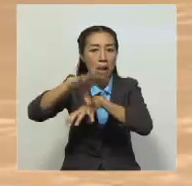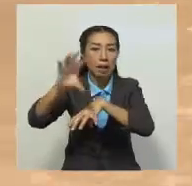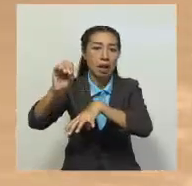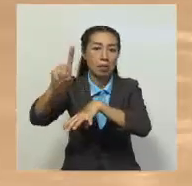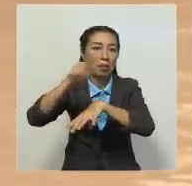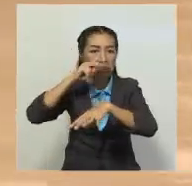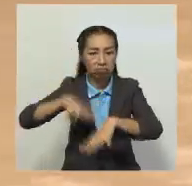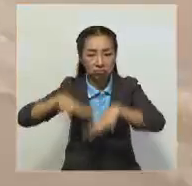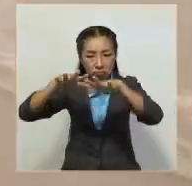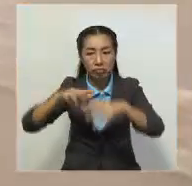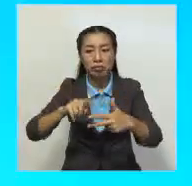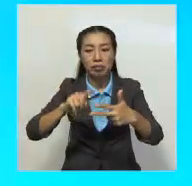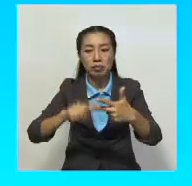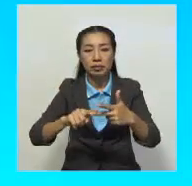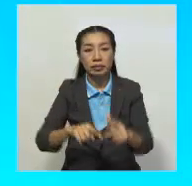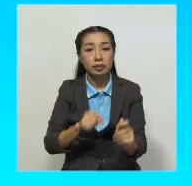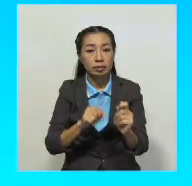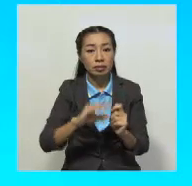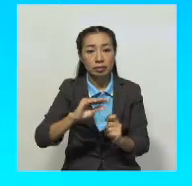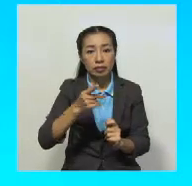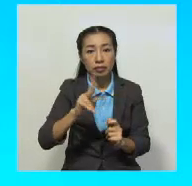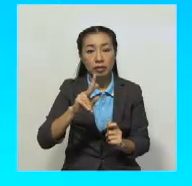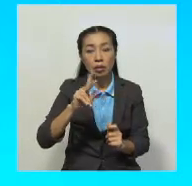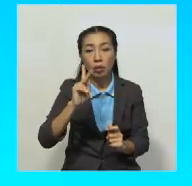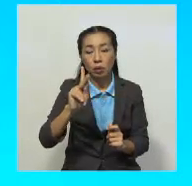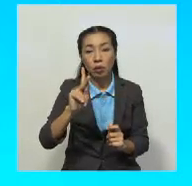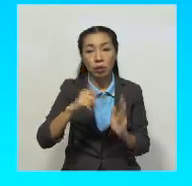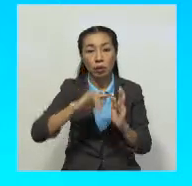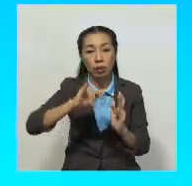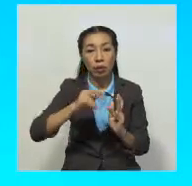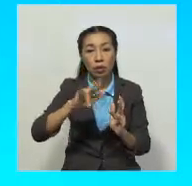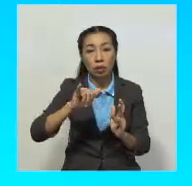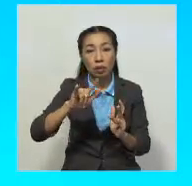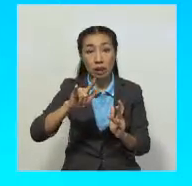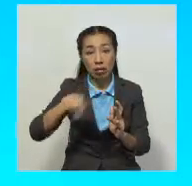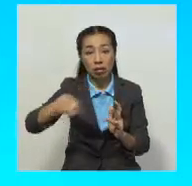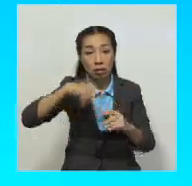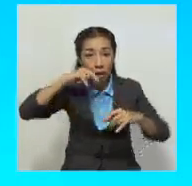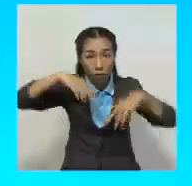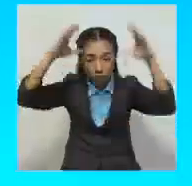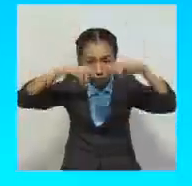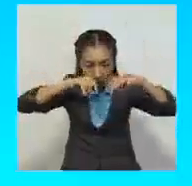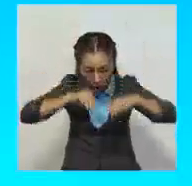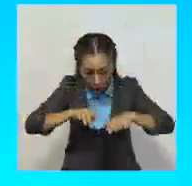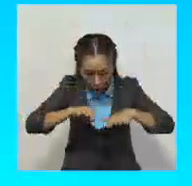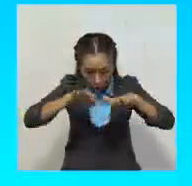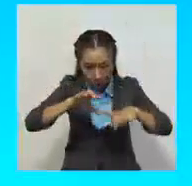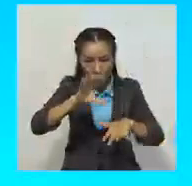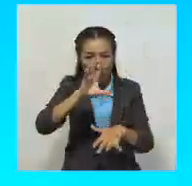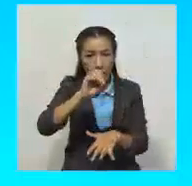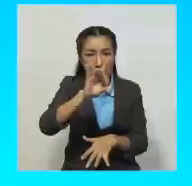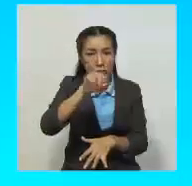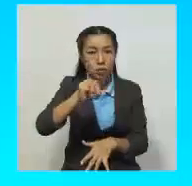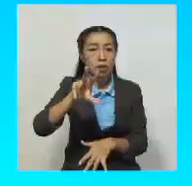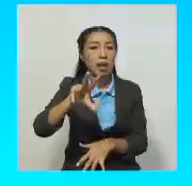ค่ะส่วนที่อำเภอโคกเจริญตำบลโคกแสมสารนะคะมีฝนตกวัดปริมาณได้ถึง 58.3 มิลลิเม